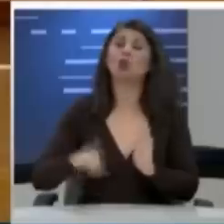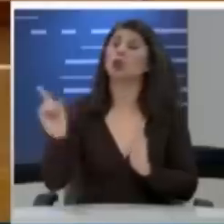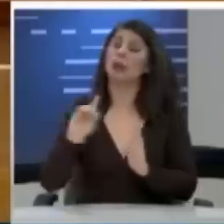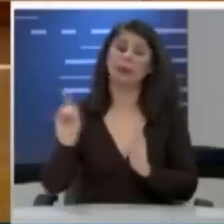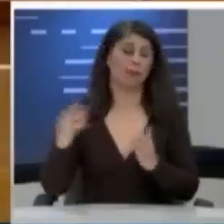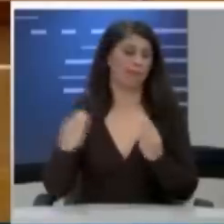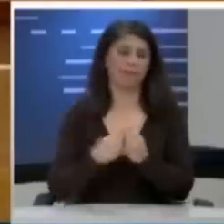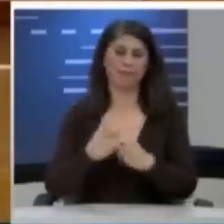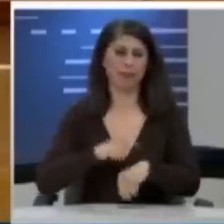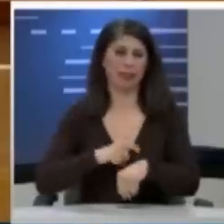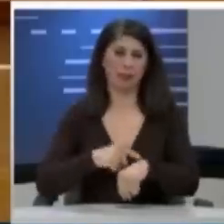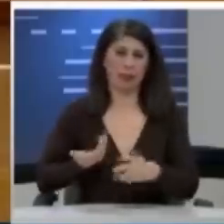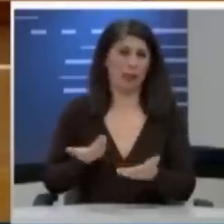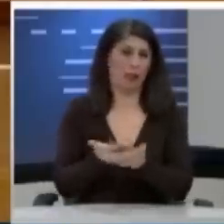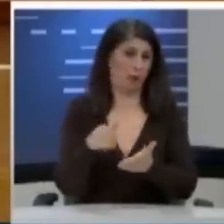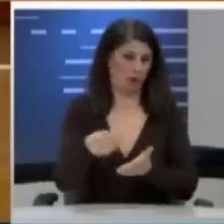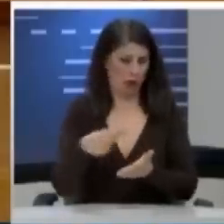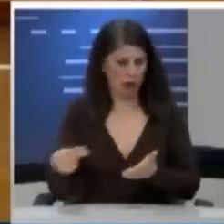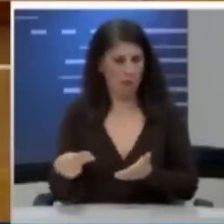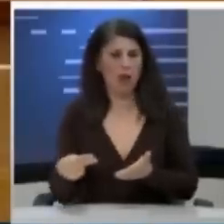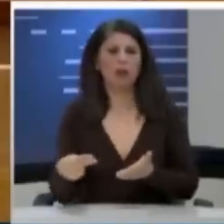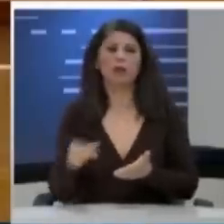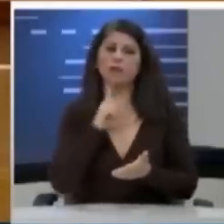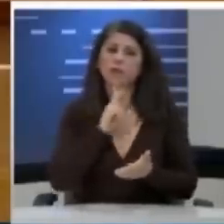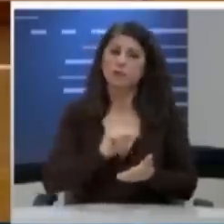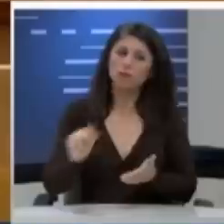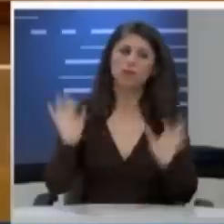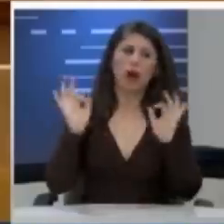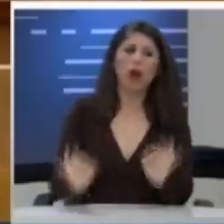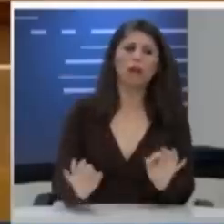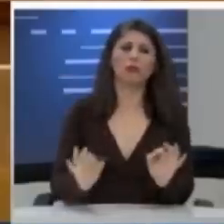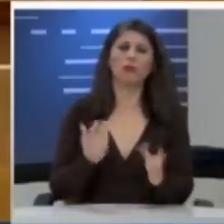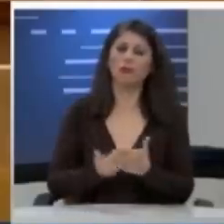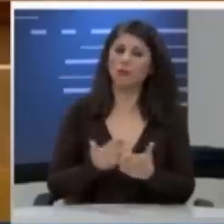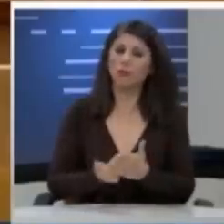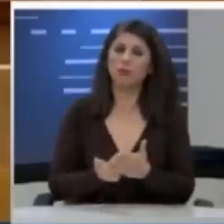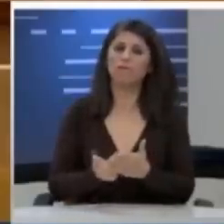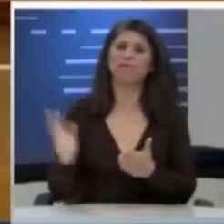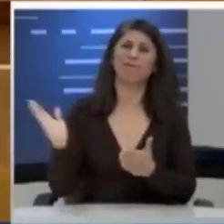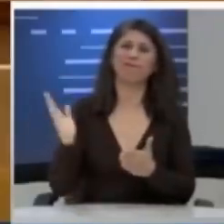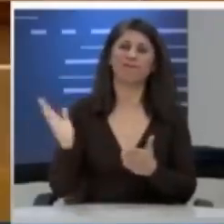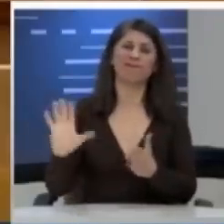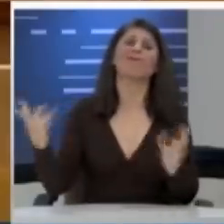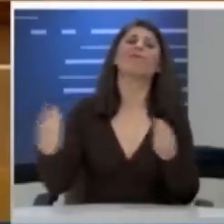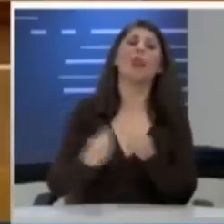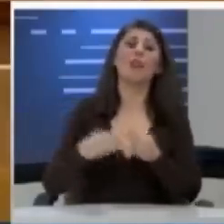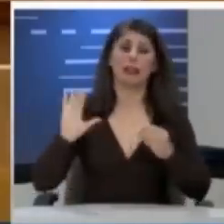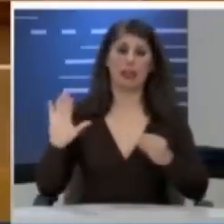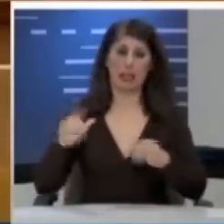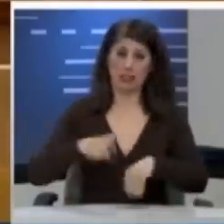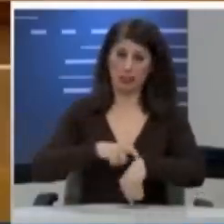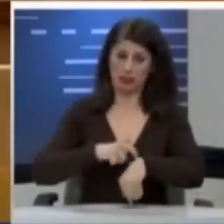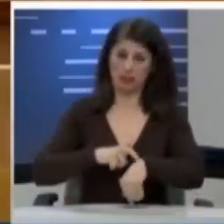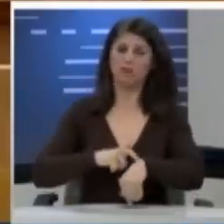κατάλληλη στιγμή για να τεθεί το ζήτημα, το ίδιο ακριβώς επιχείρημα περί δίθεν ακαταλληλότητας της στιγμής